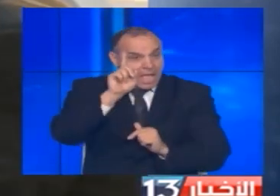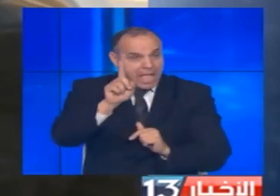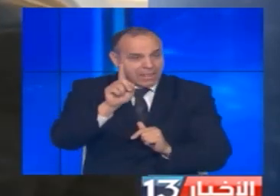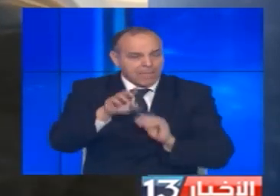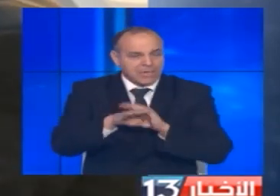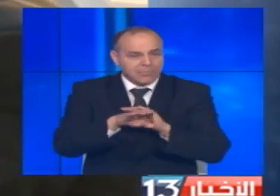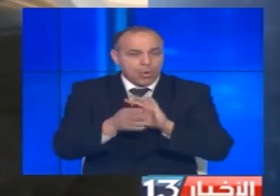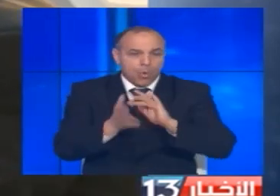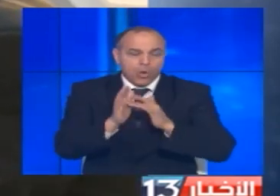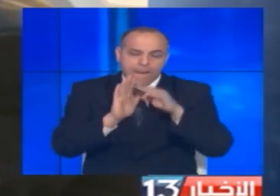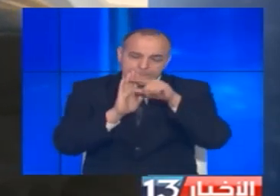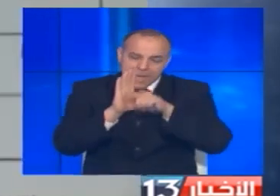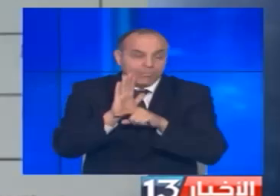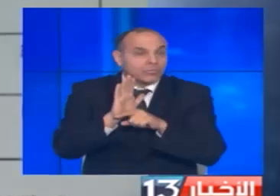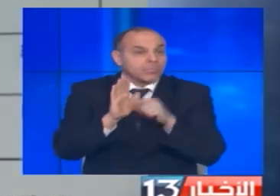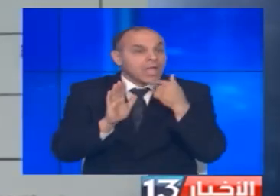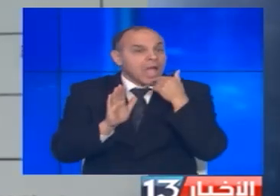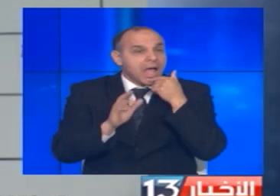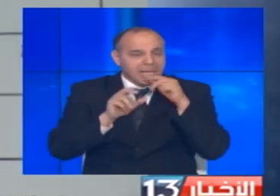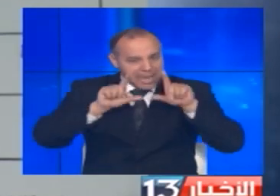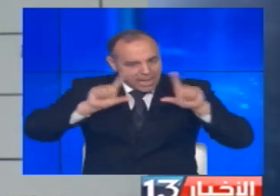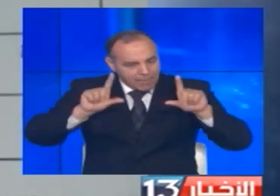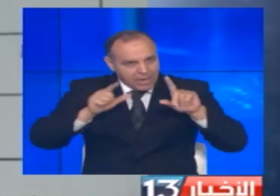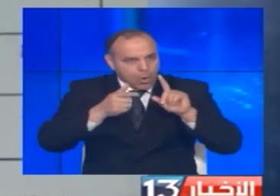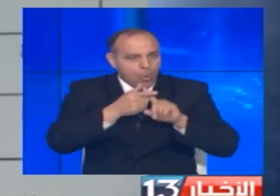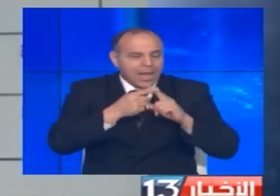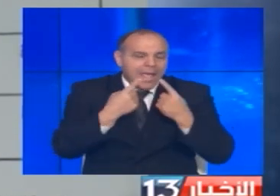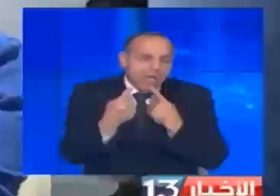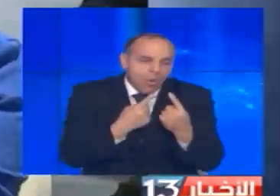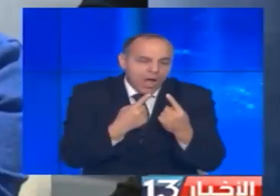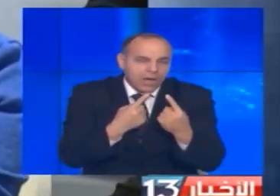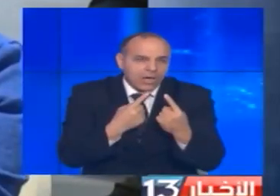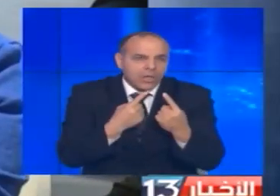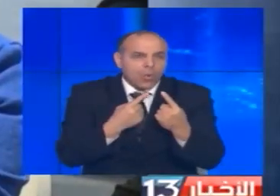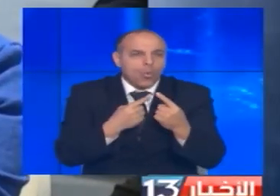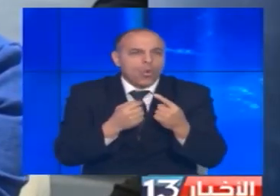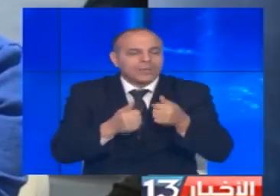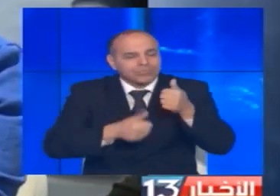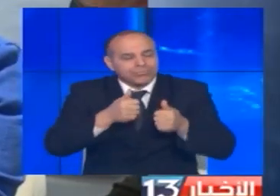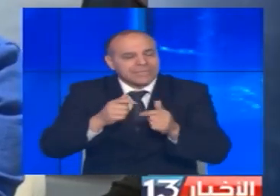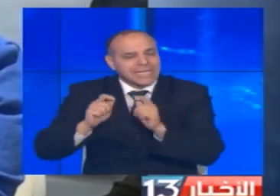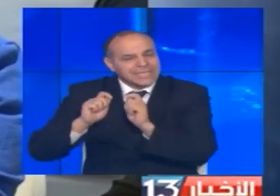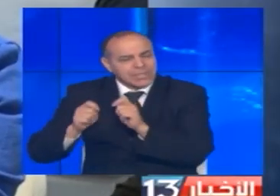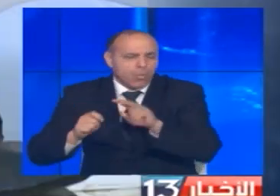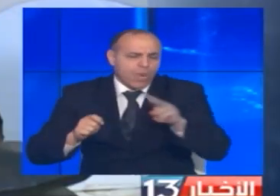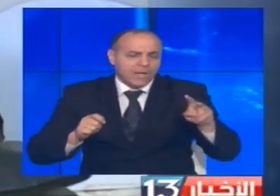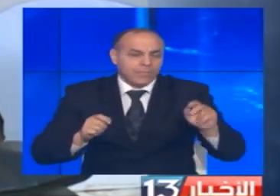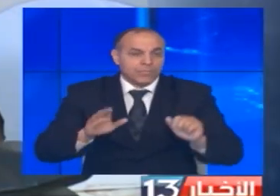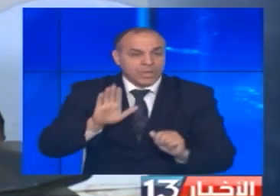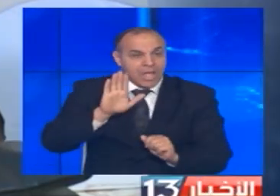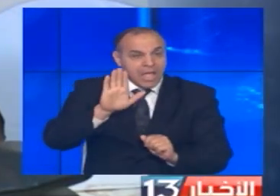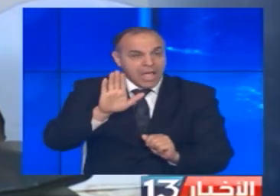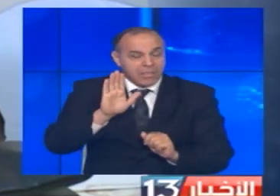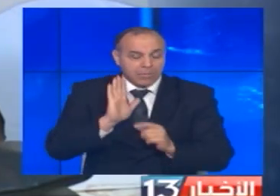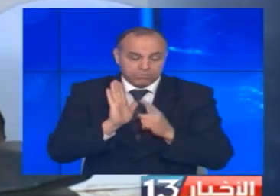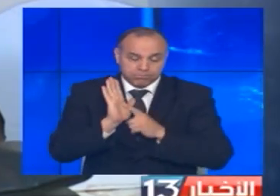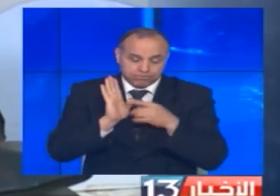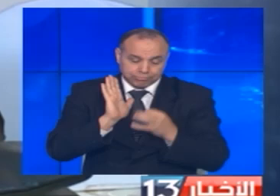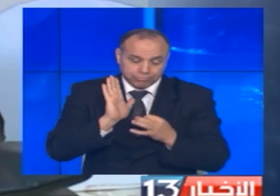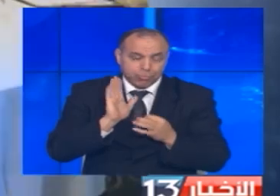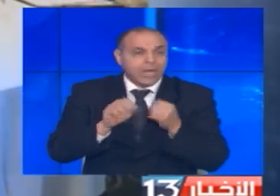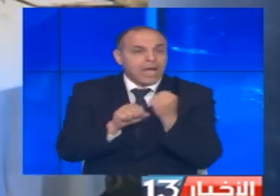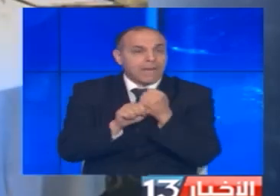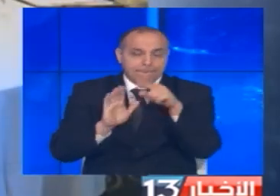بالنسبة لكل برامجها الإخبارية منها أو الحوارية أو المناظرات السياسية أو غيرها، كما يضبط شروط